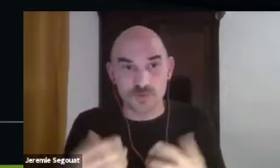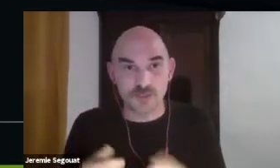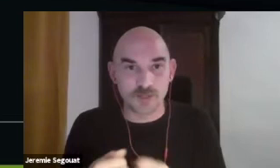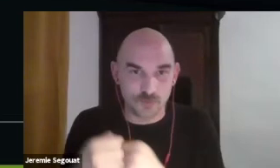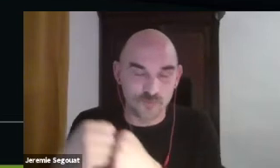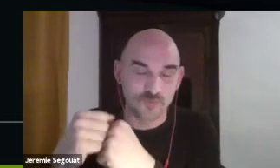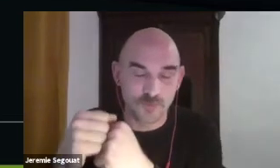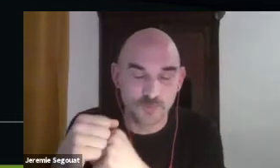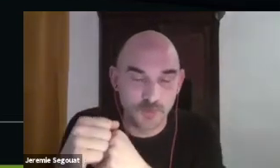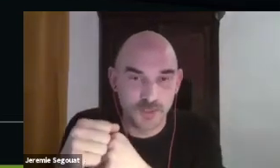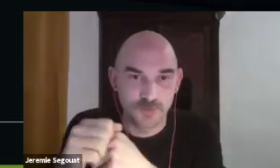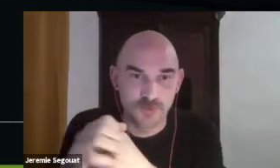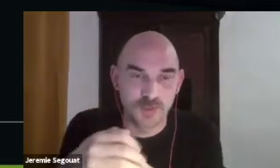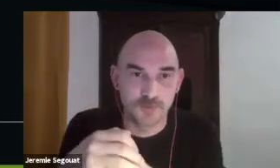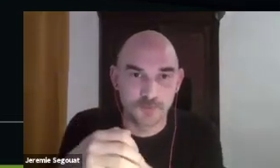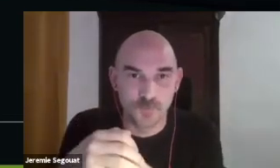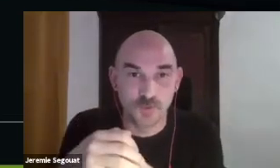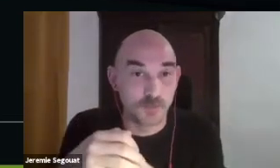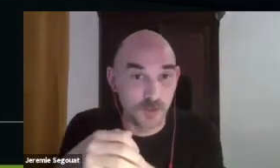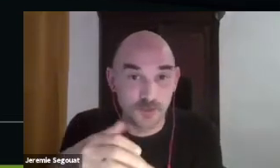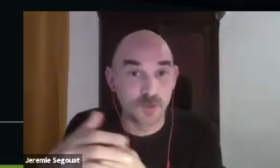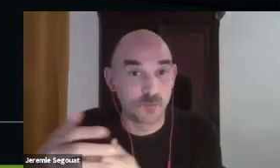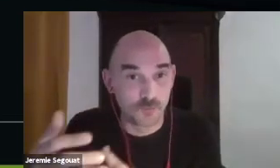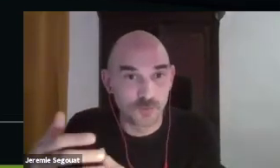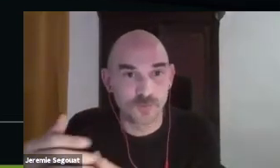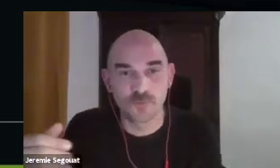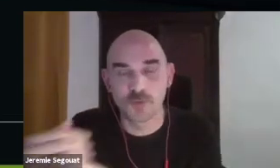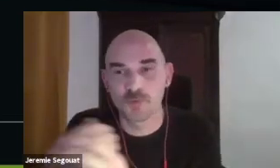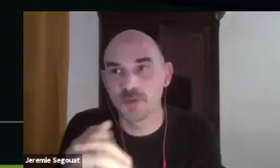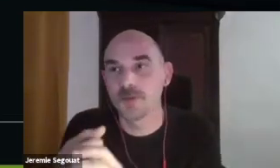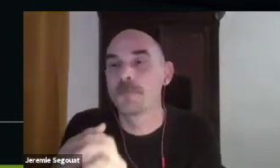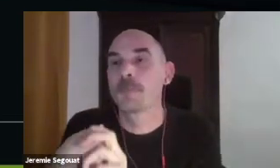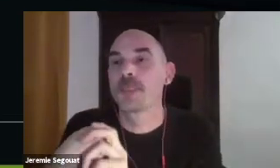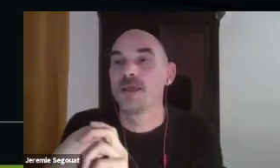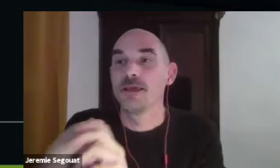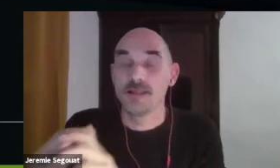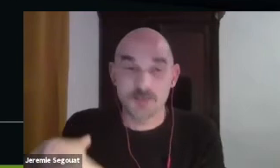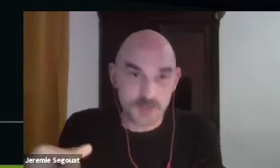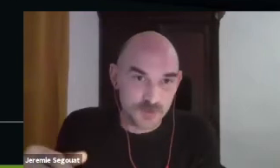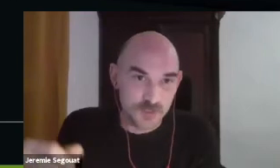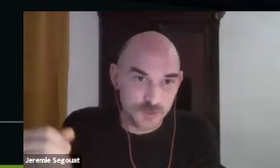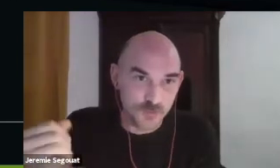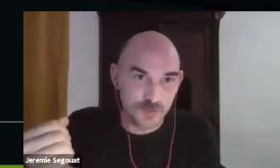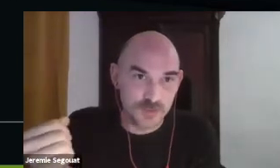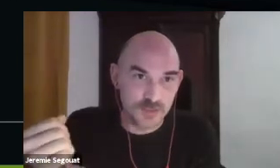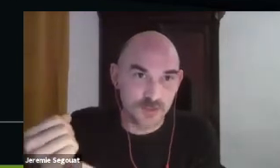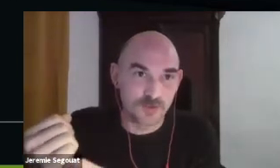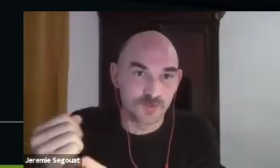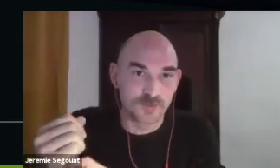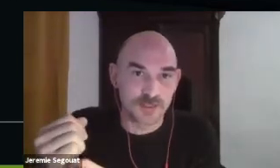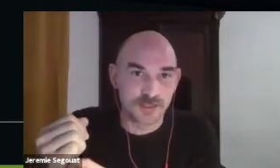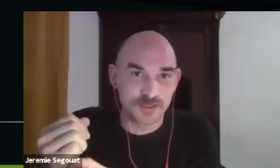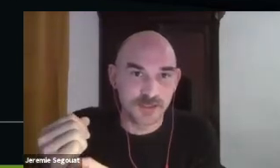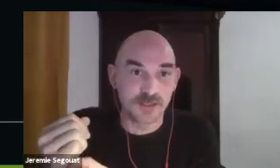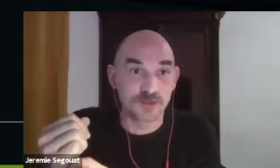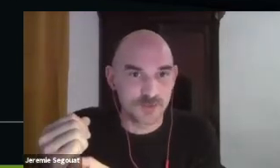retrouver aussi dans la tension qu'on va pouvoir mettre dans les dans les mains dans les mouvements qu'on va pouvoir produire l'espace de signation en langue des signes